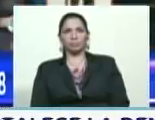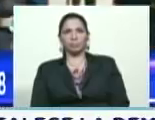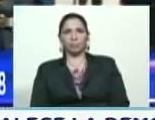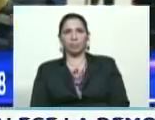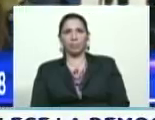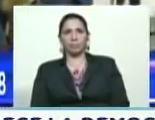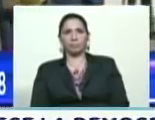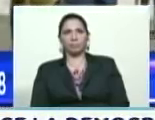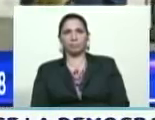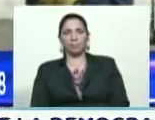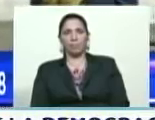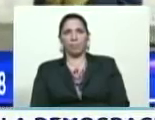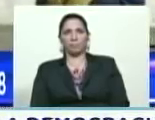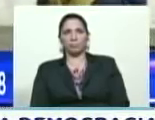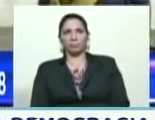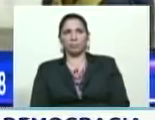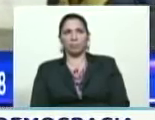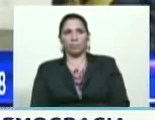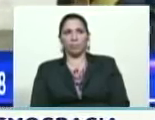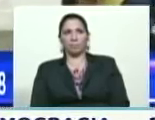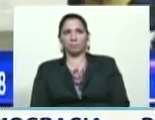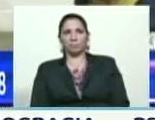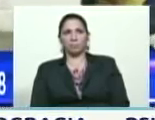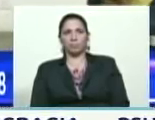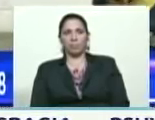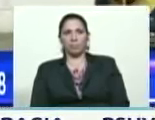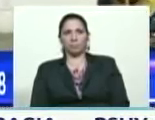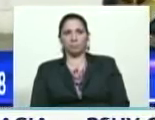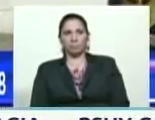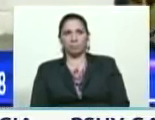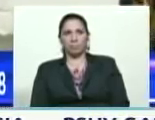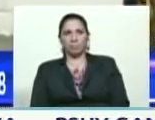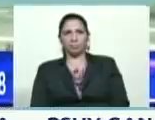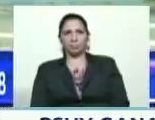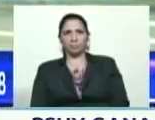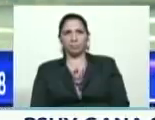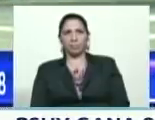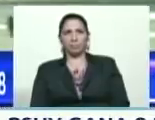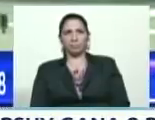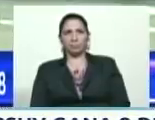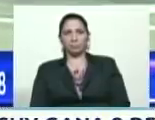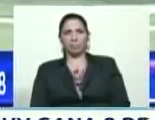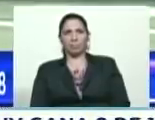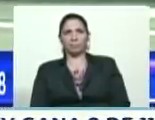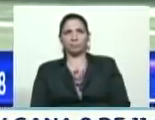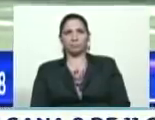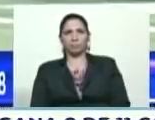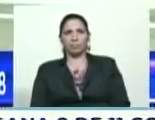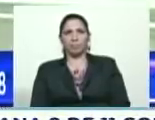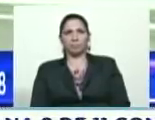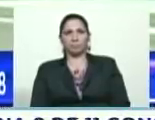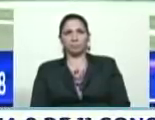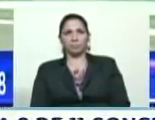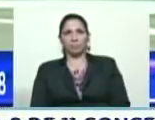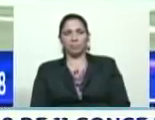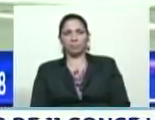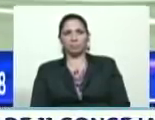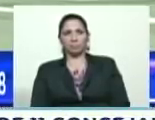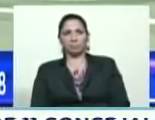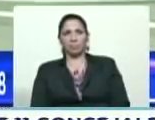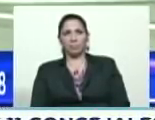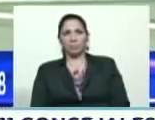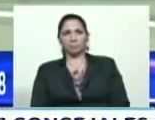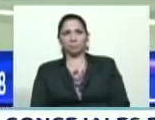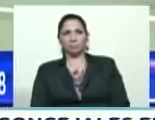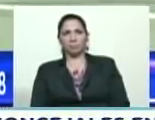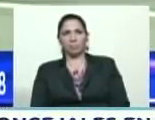моторов этого взаимодействия является комиссия, межправительственная комиссия высокого уровня. В скором времени